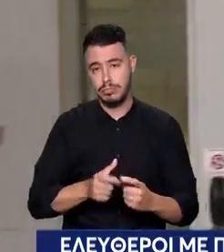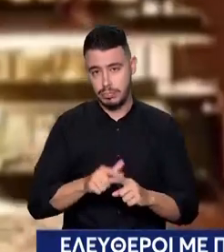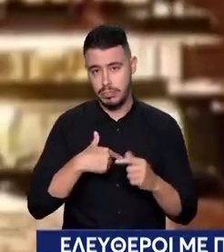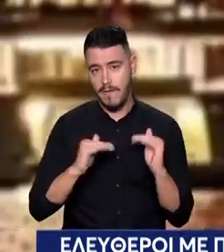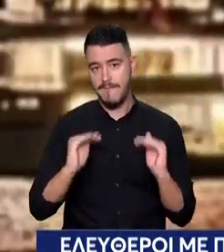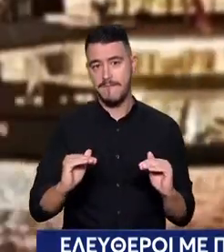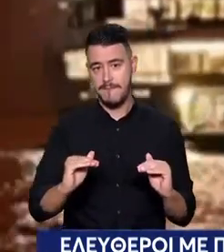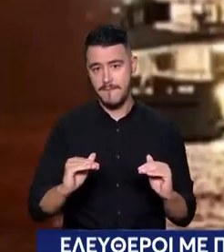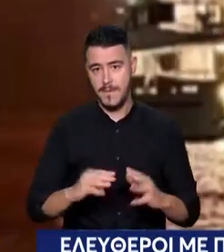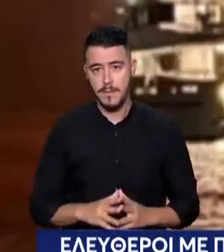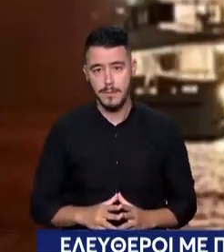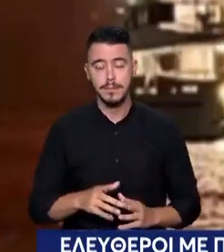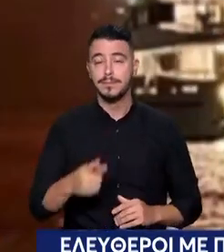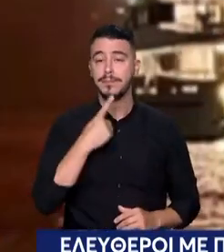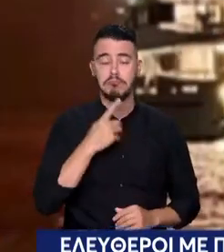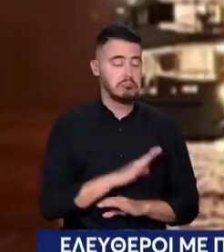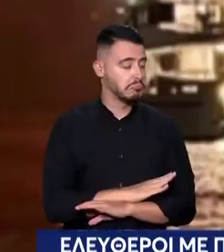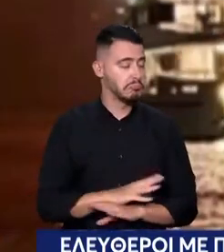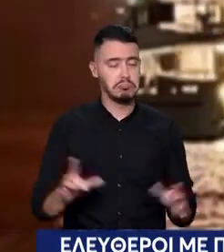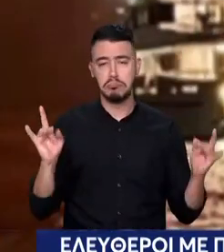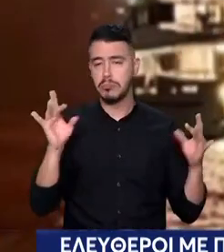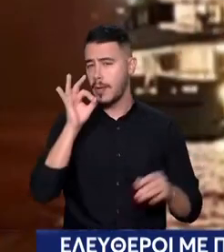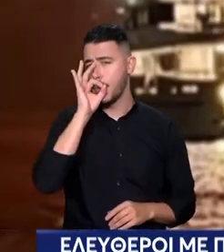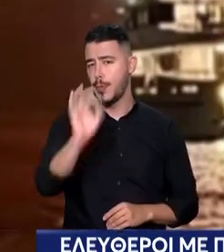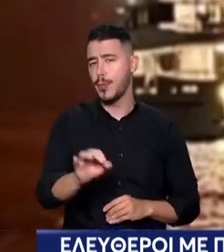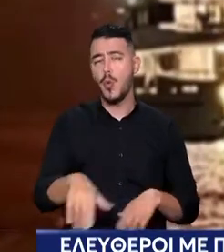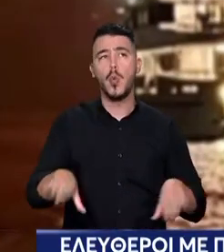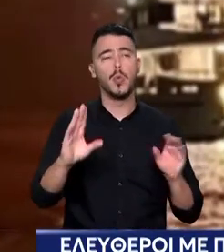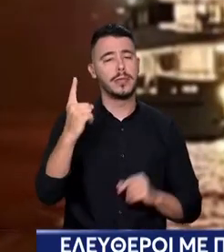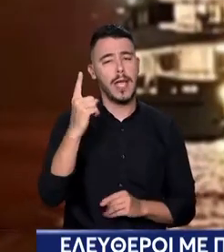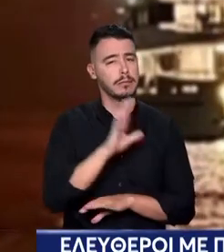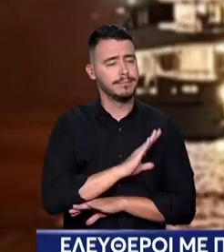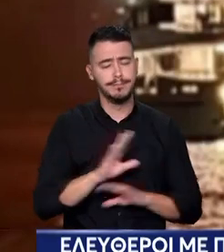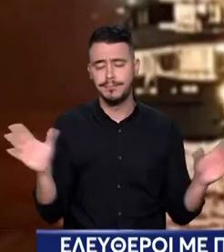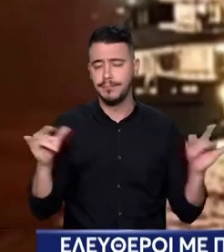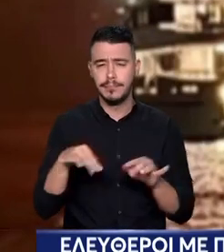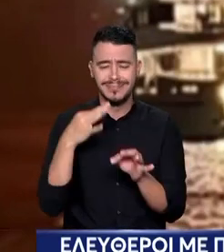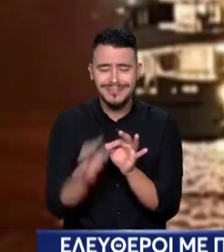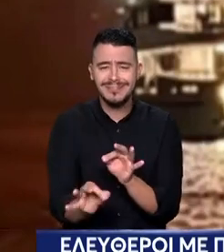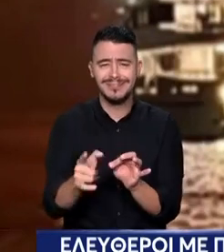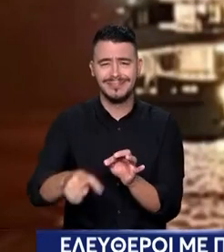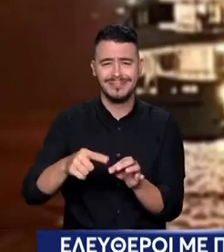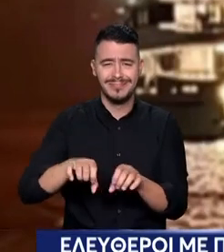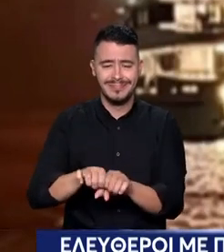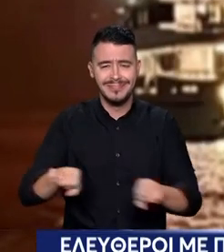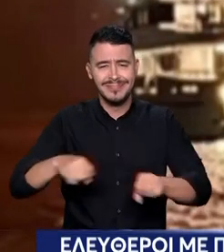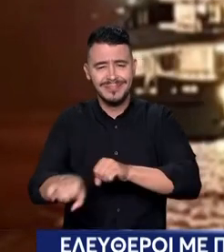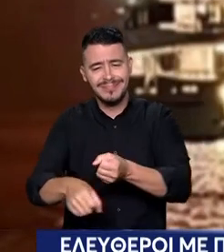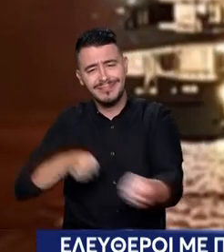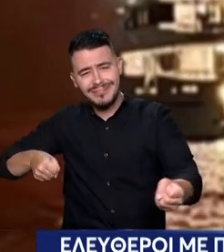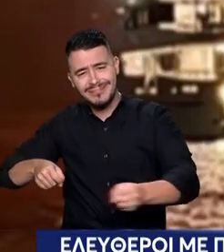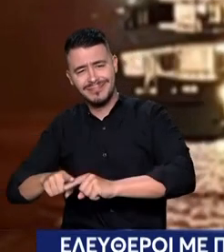Ύδρας. Ουδεμία χρήση φωτοβολίδων, βεγγαλικών ή πυροτεχνημάτων ή ασδήποτε μορφής ουδέποτε έγινε